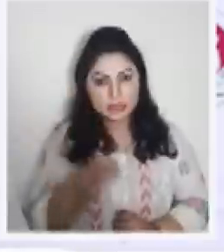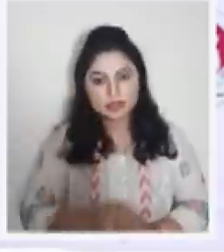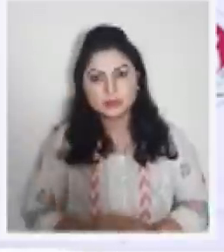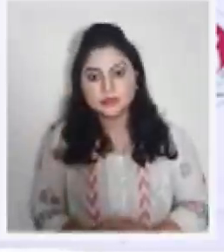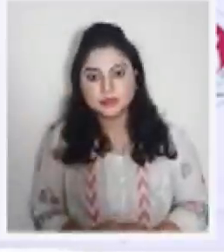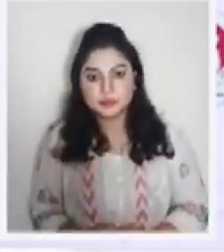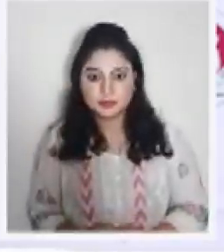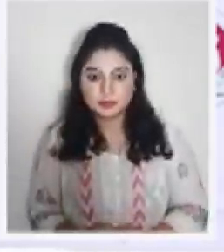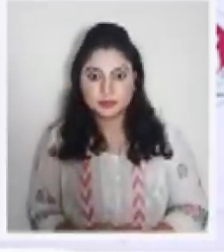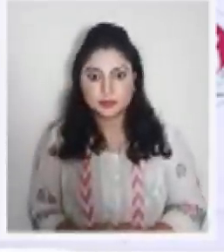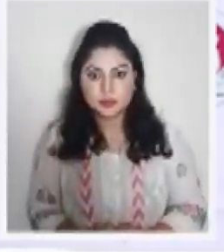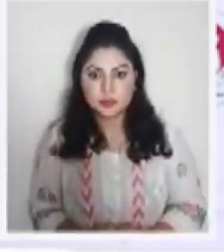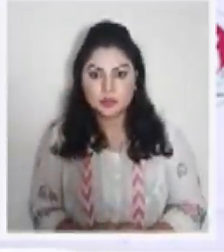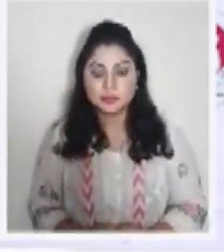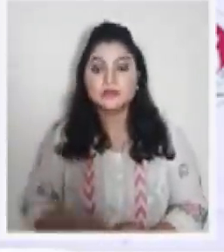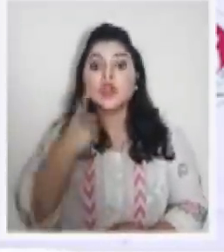43.52%।